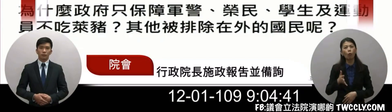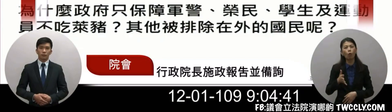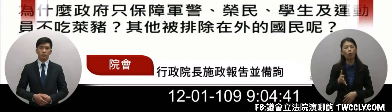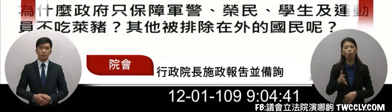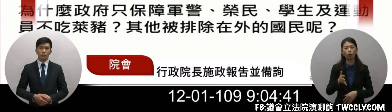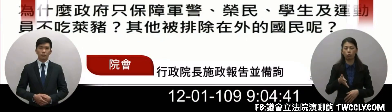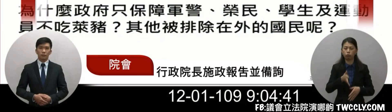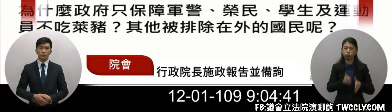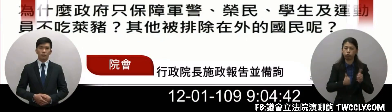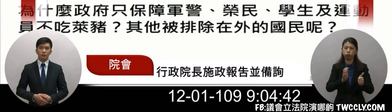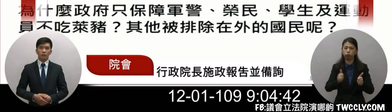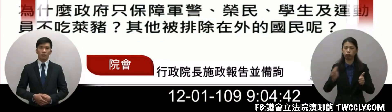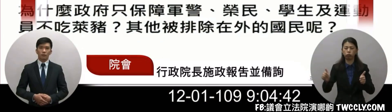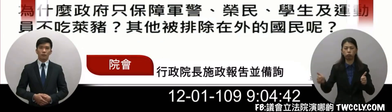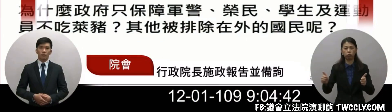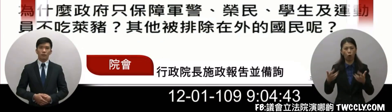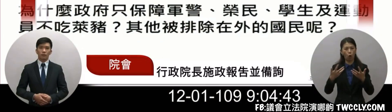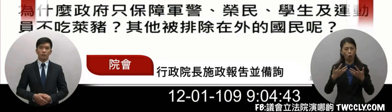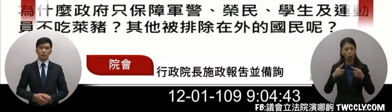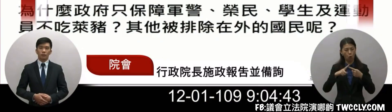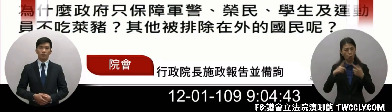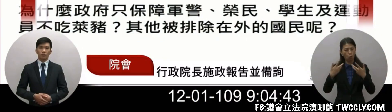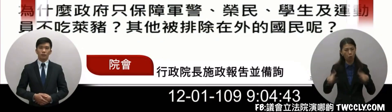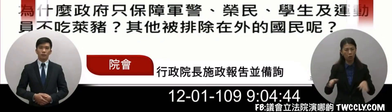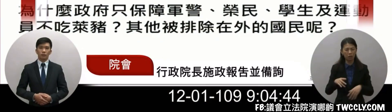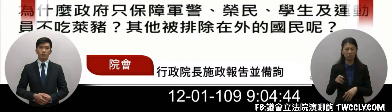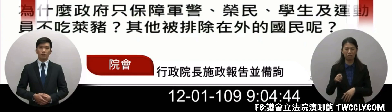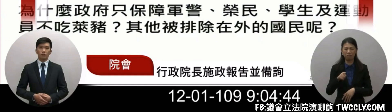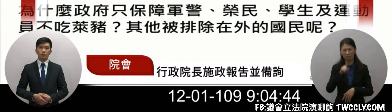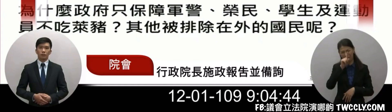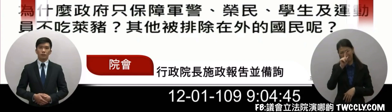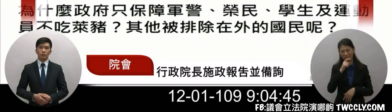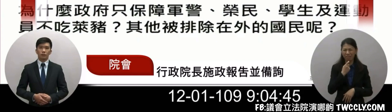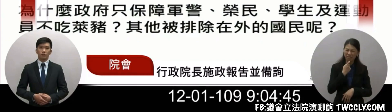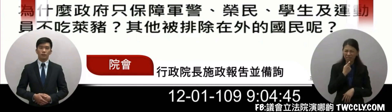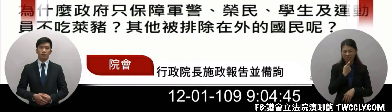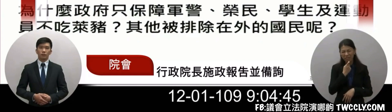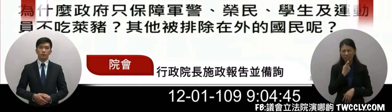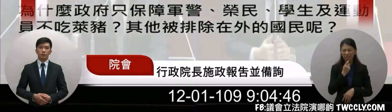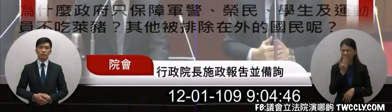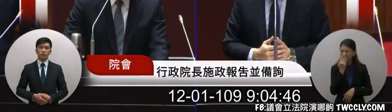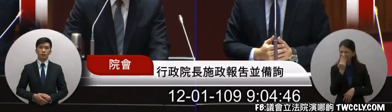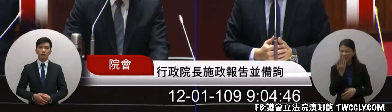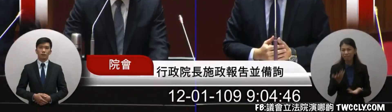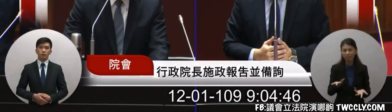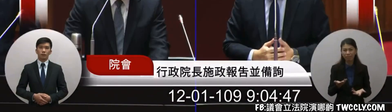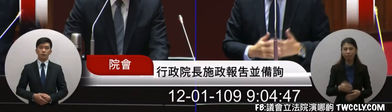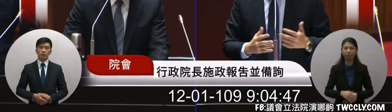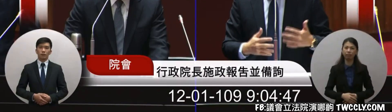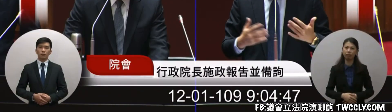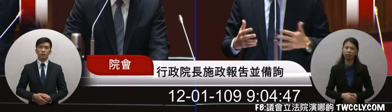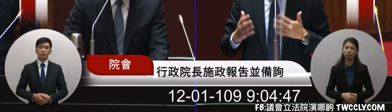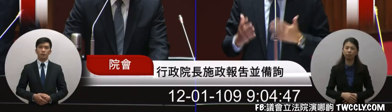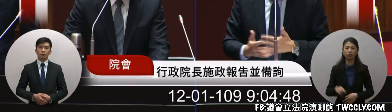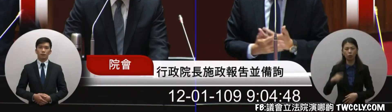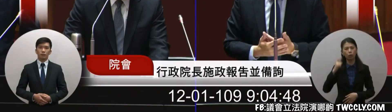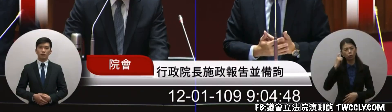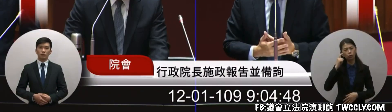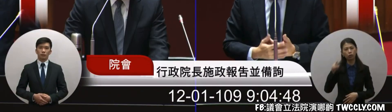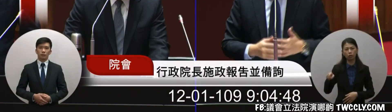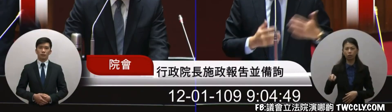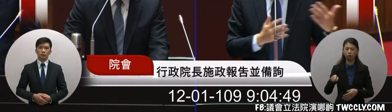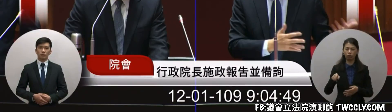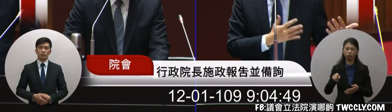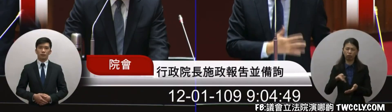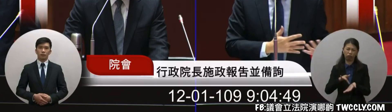我们从诸位就你们都觉得是，就是说我们这个逻辑上是矛盾的，就是说我们觉得它是不好的